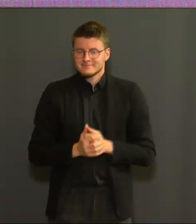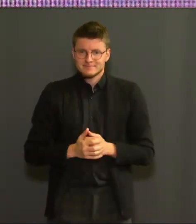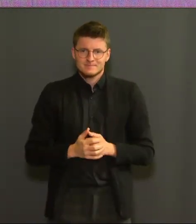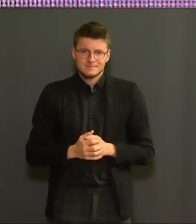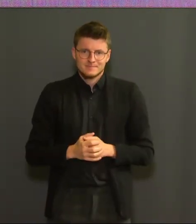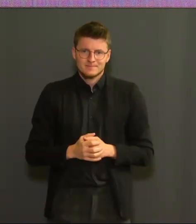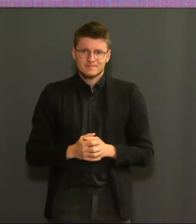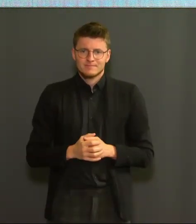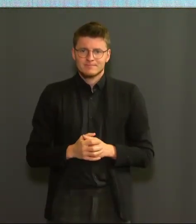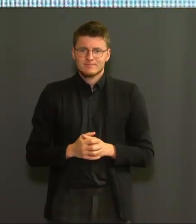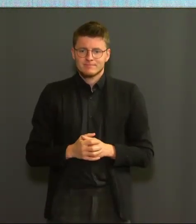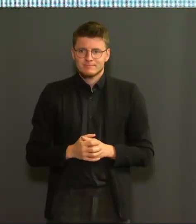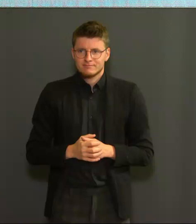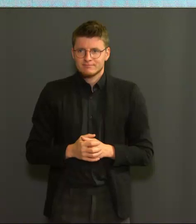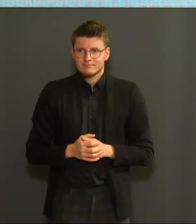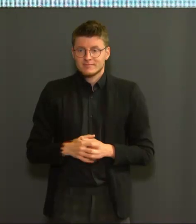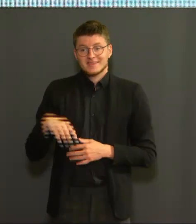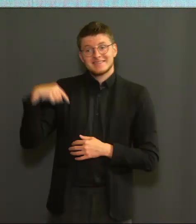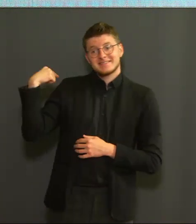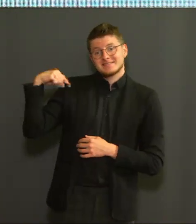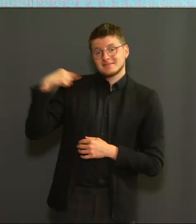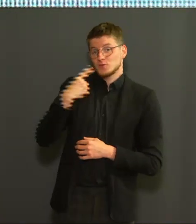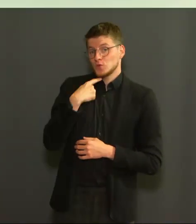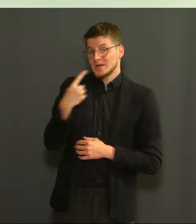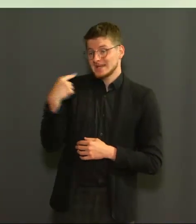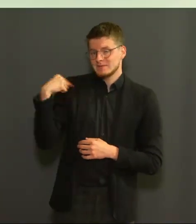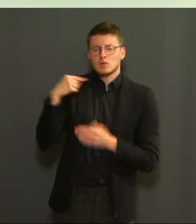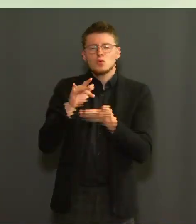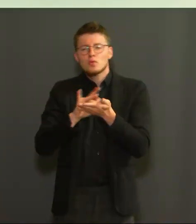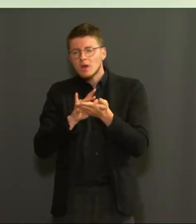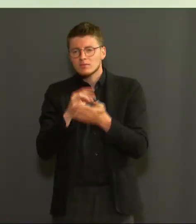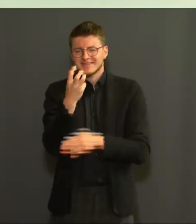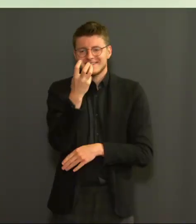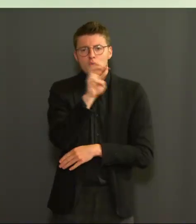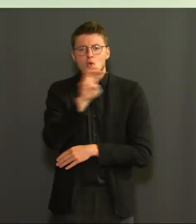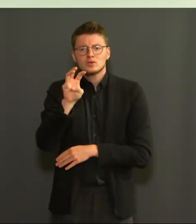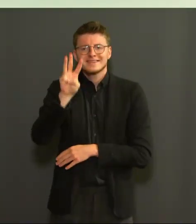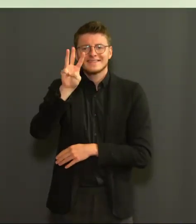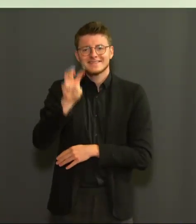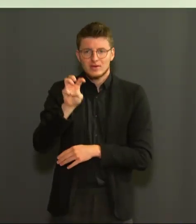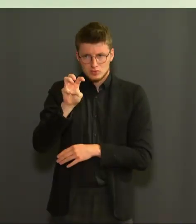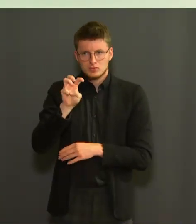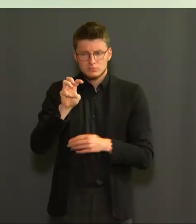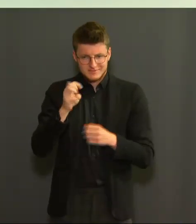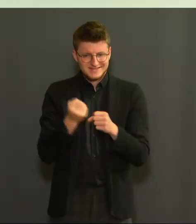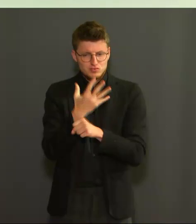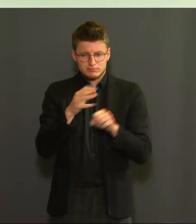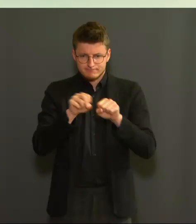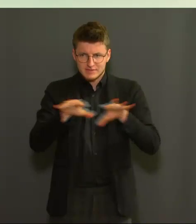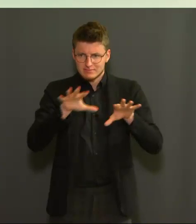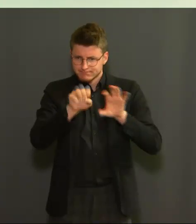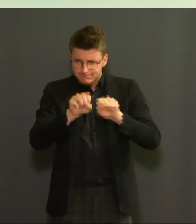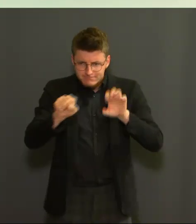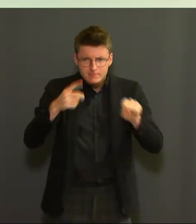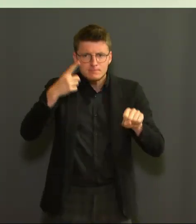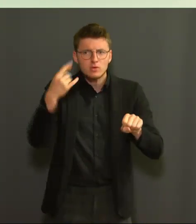De afgelopen week werden er gemiddeld 330 nieuwe besmettingen per dag vastgesteld. Dat is een